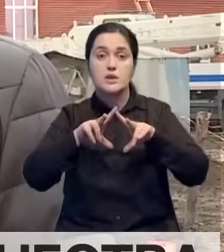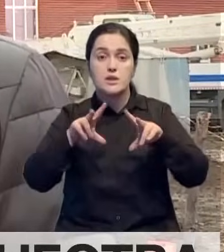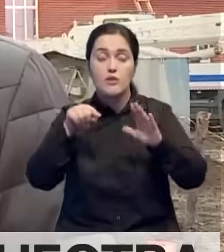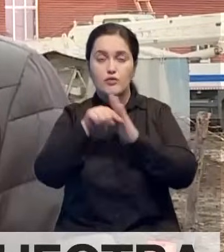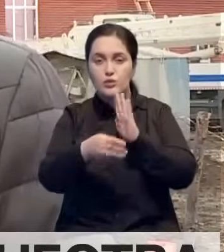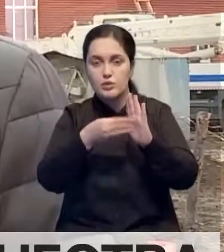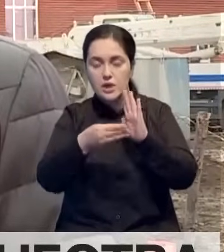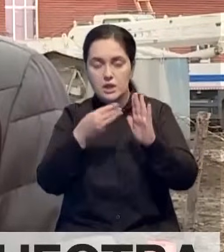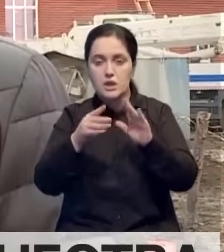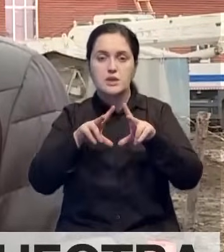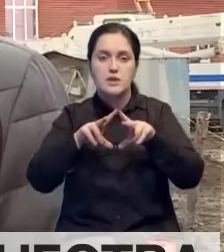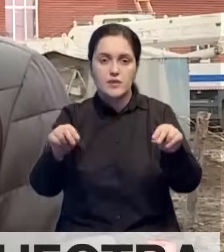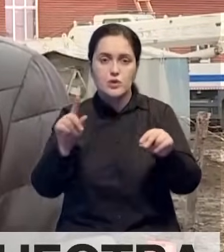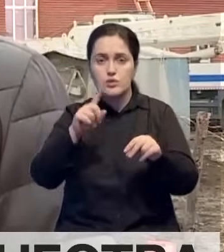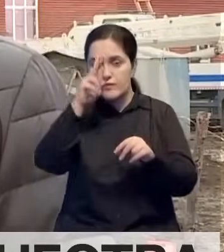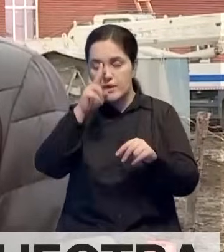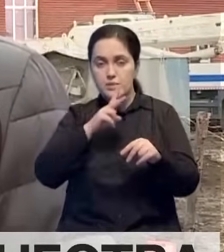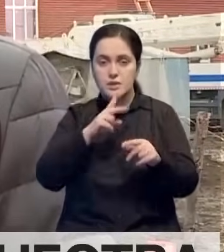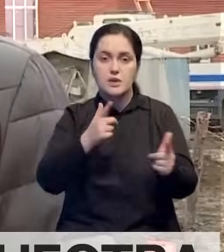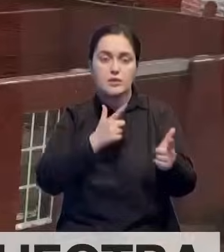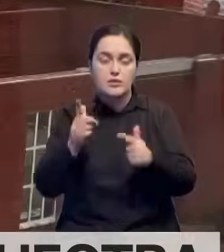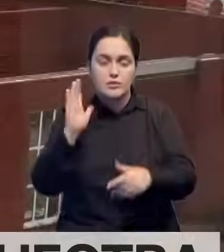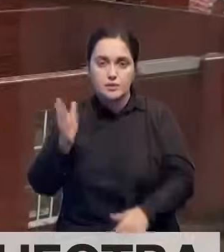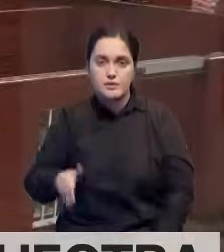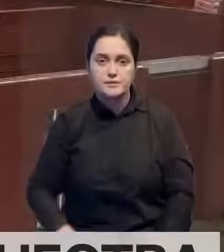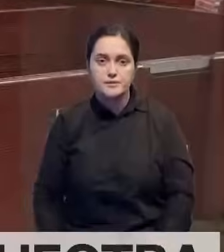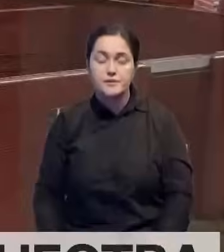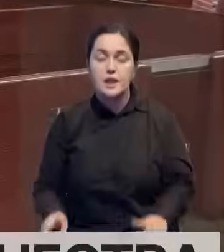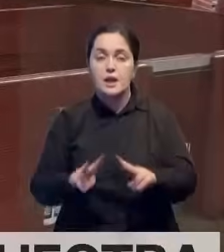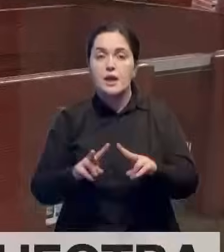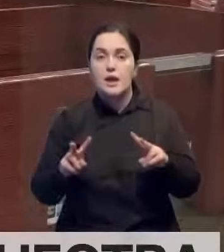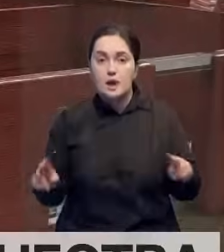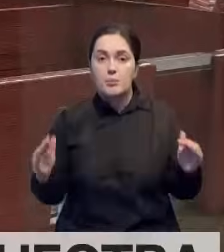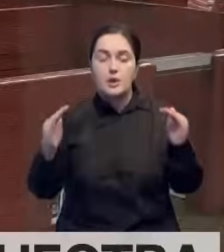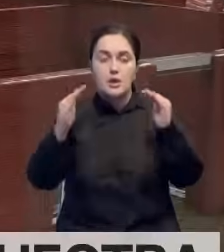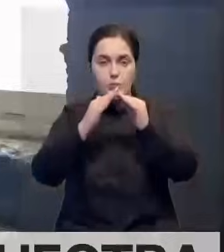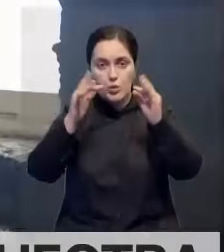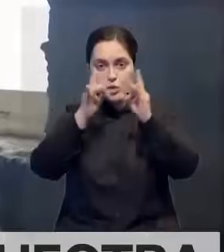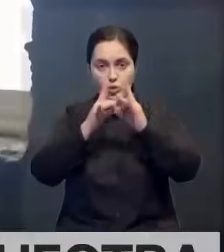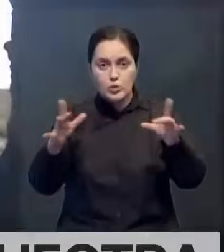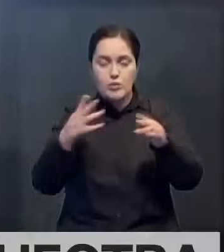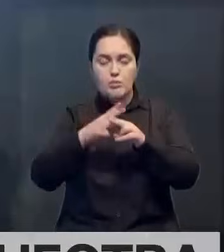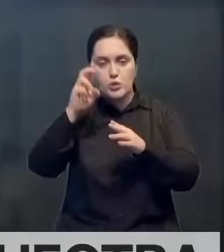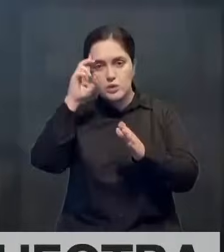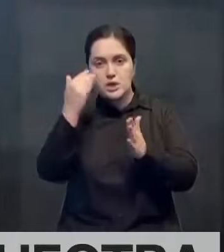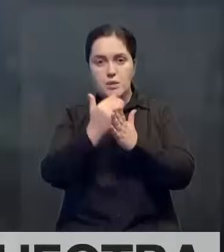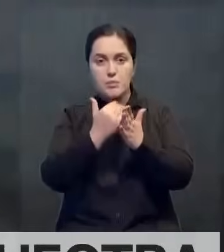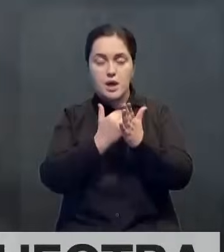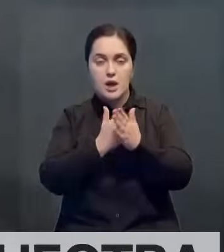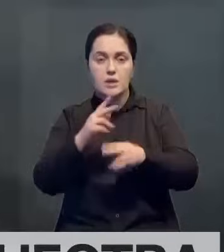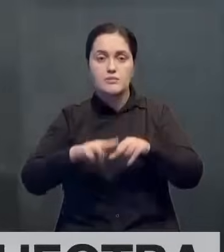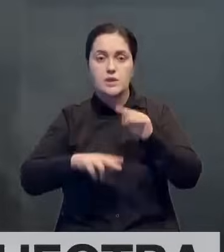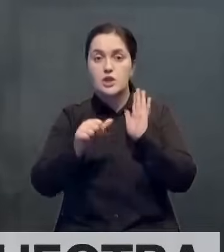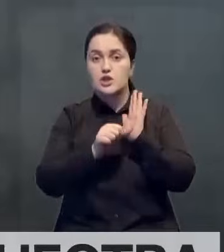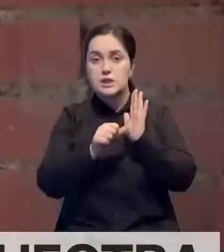в течение этих двух месяцев завершат кровлю и внутренней работой. Аналогичные дома культуры по программе «Аул Ельбисыгы» в этом году строят в